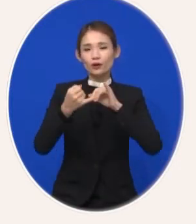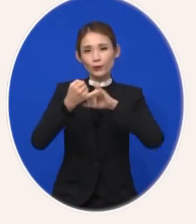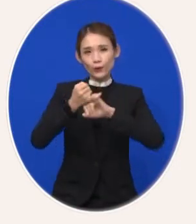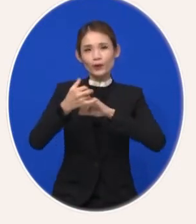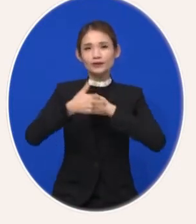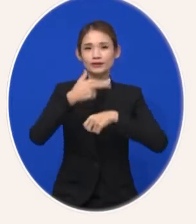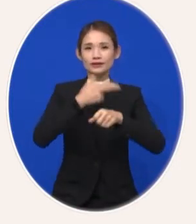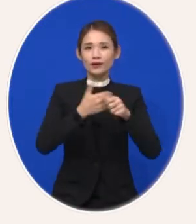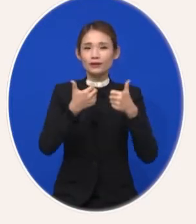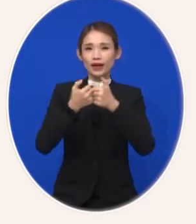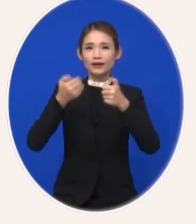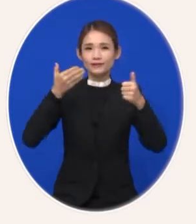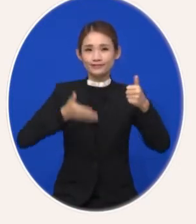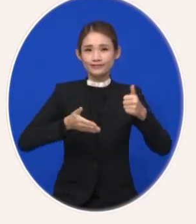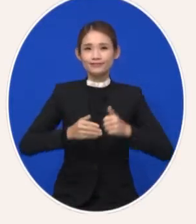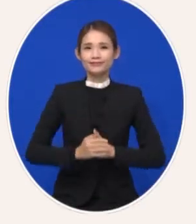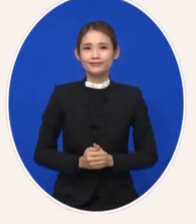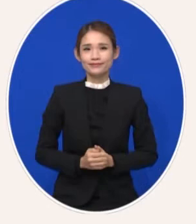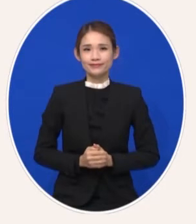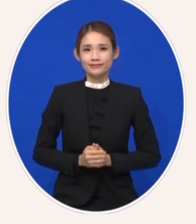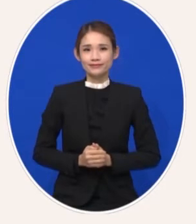반드시 의사와 상의하세요.